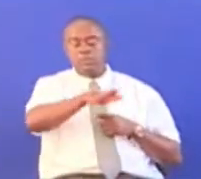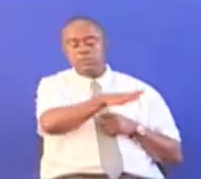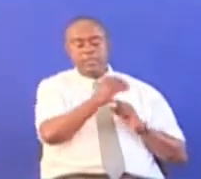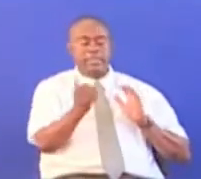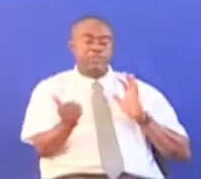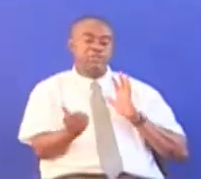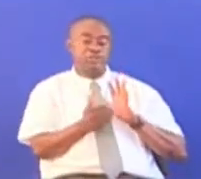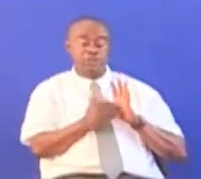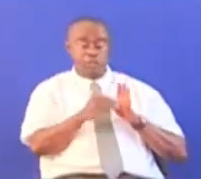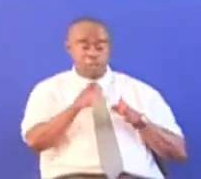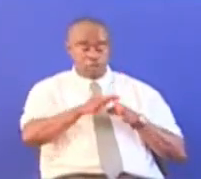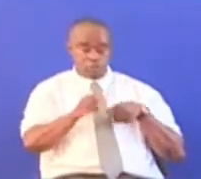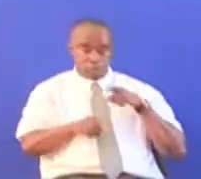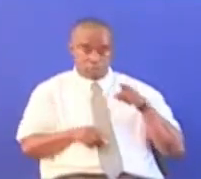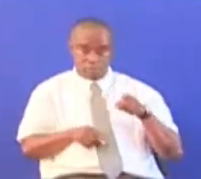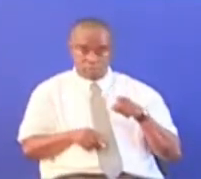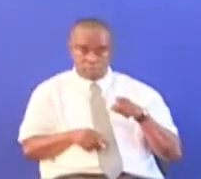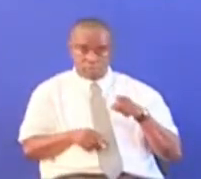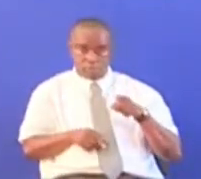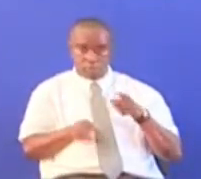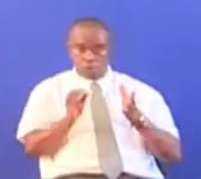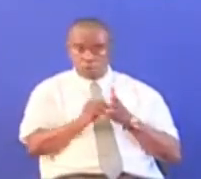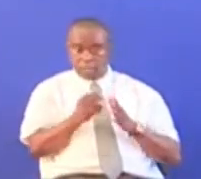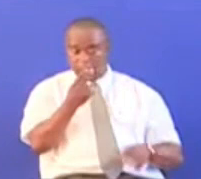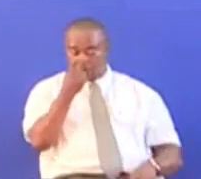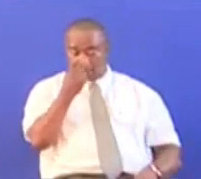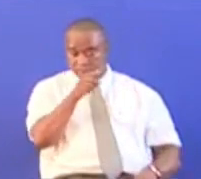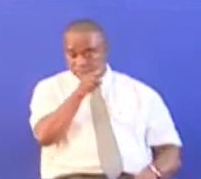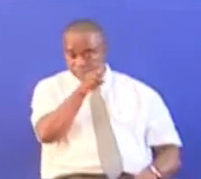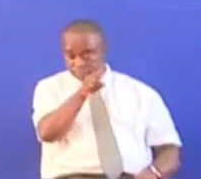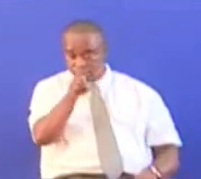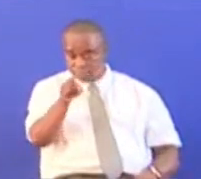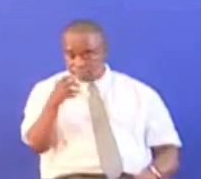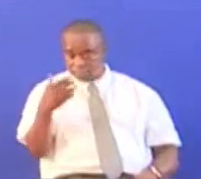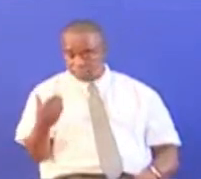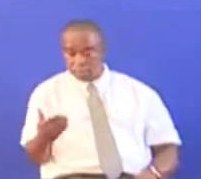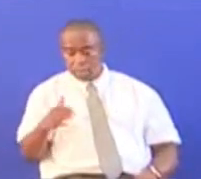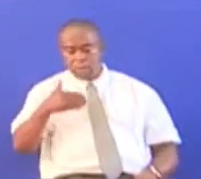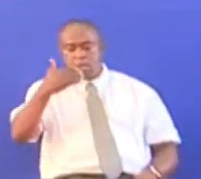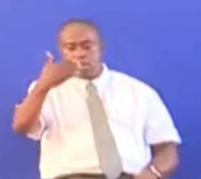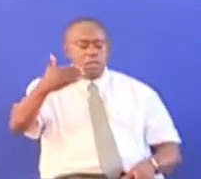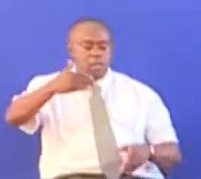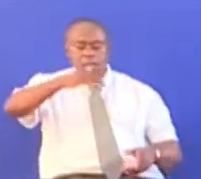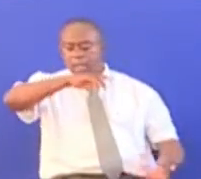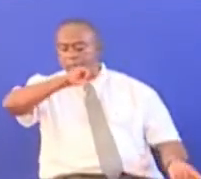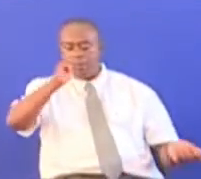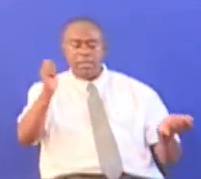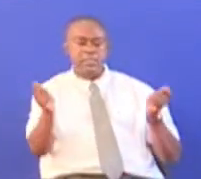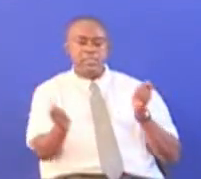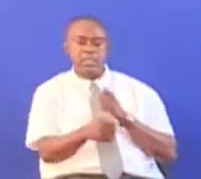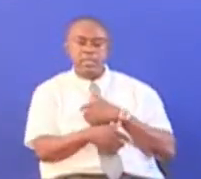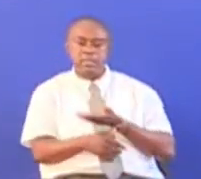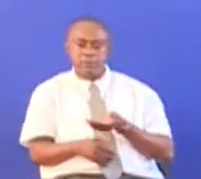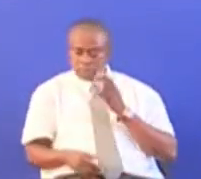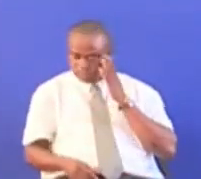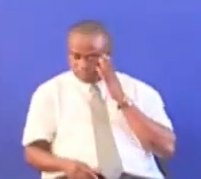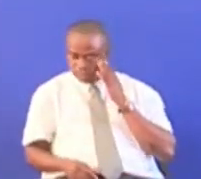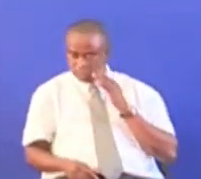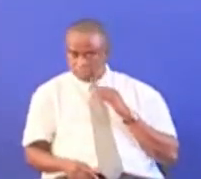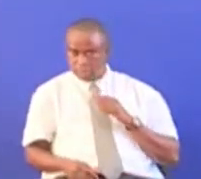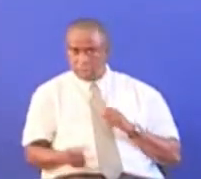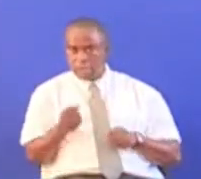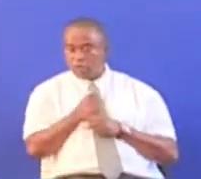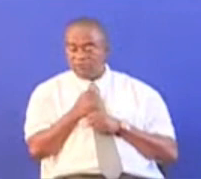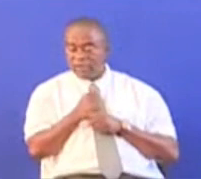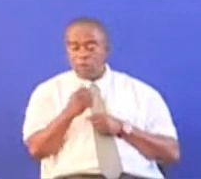zilikuwa zimetumika kuweka matazamio yale wakati ule yalikuja kubadilika hapo katikati na yakawafanya wacheze chini